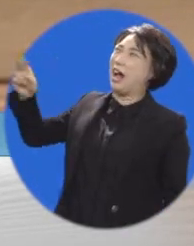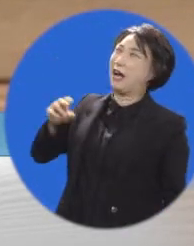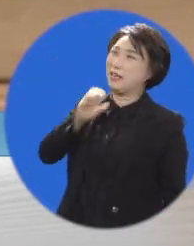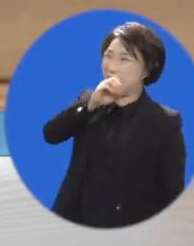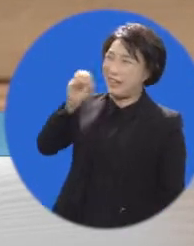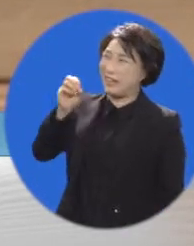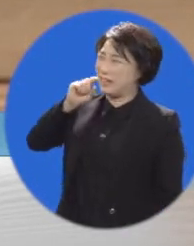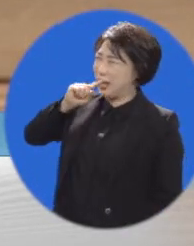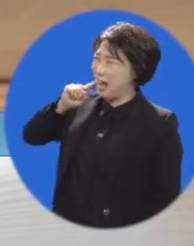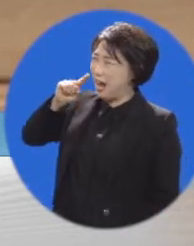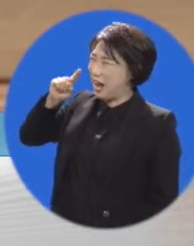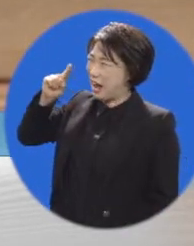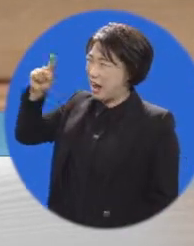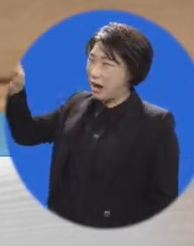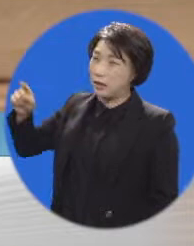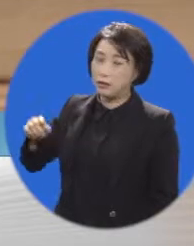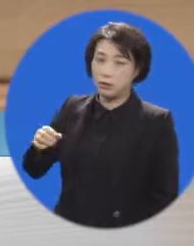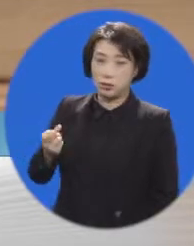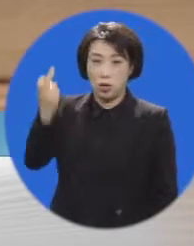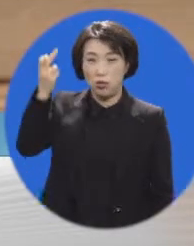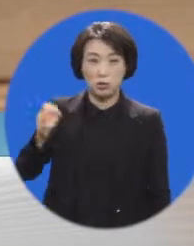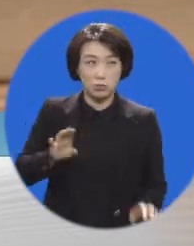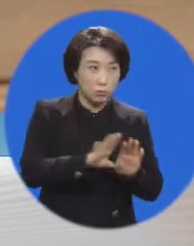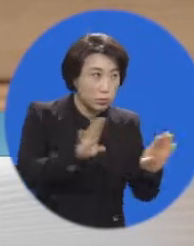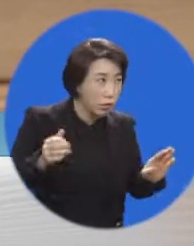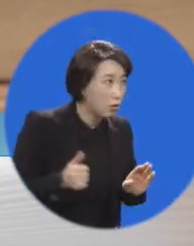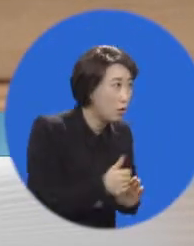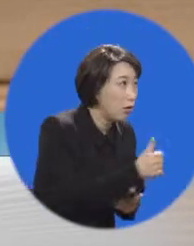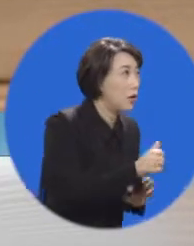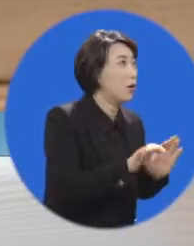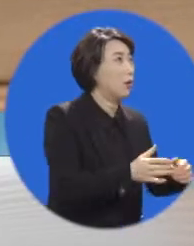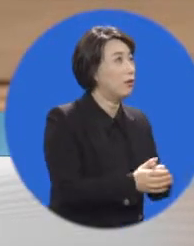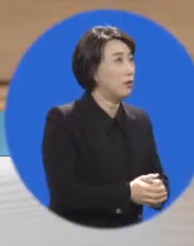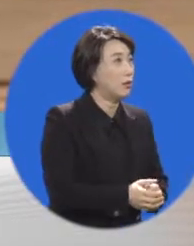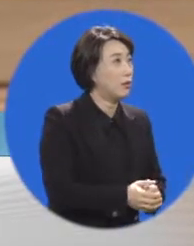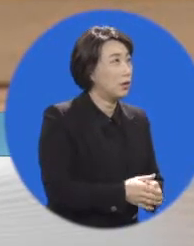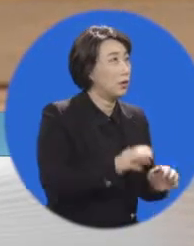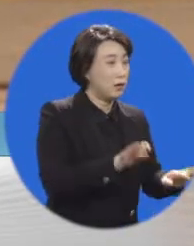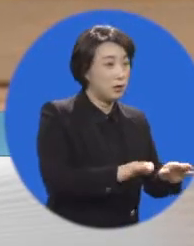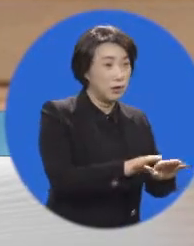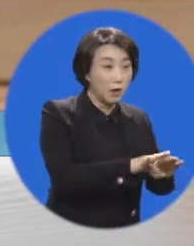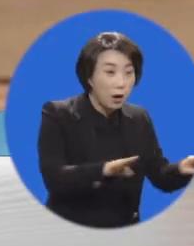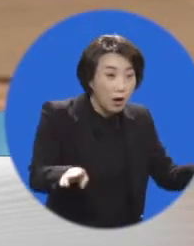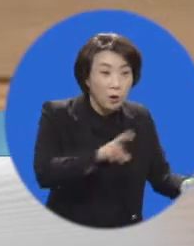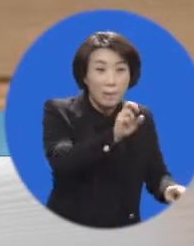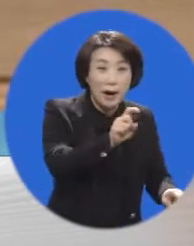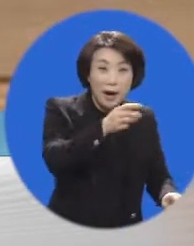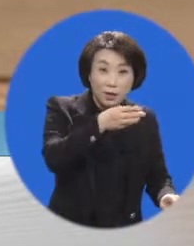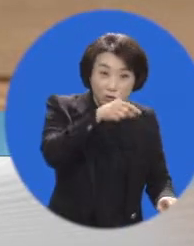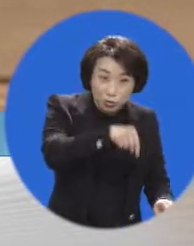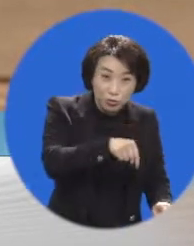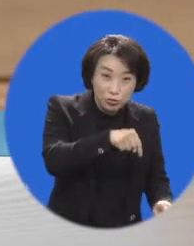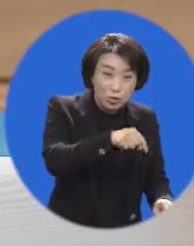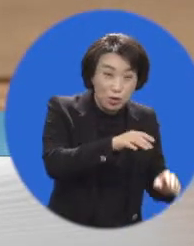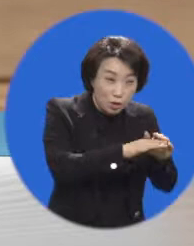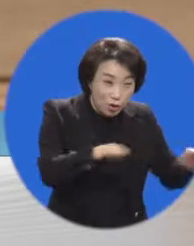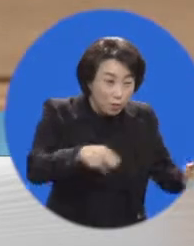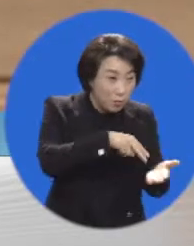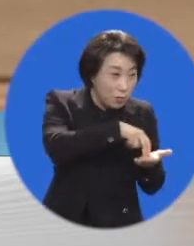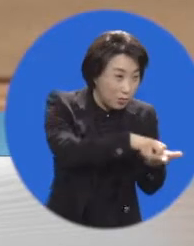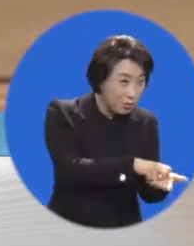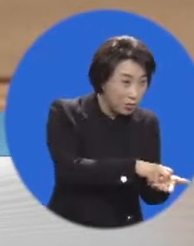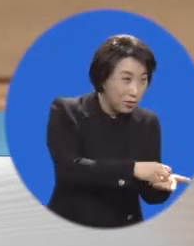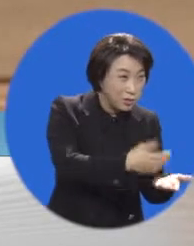부르세요. 문 열고 형님이 나가서 마루에 무릎을 꿇었습니다. 그때는 아버지